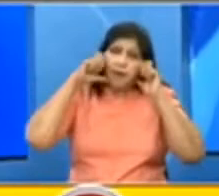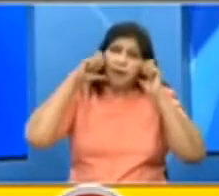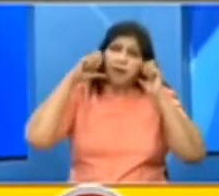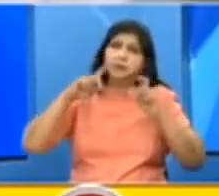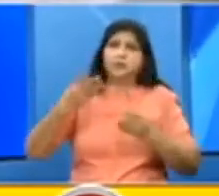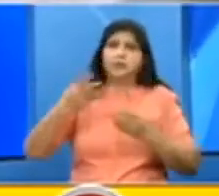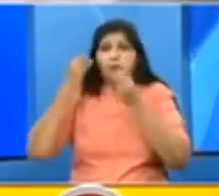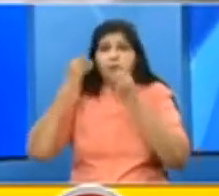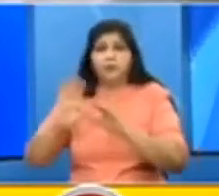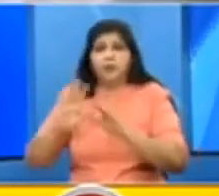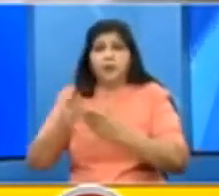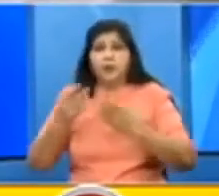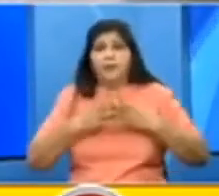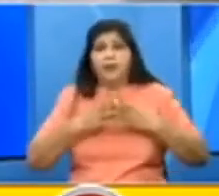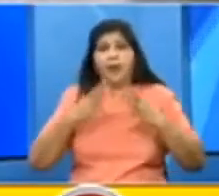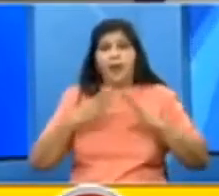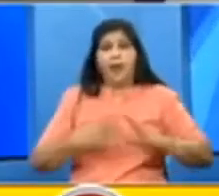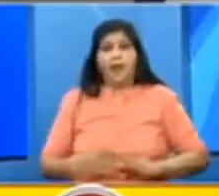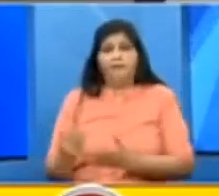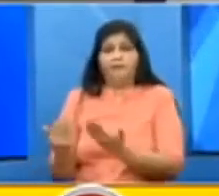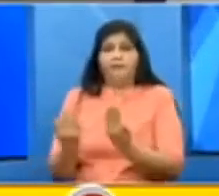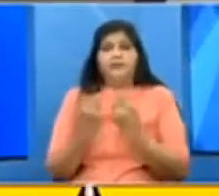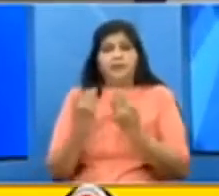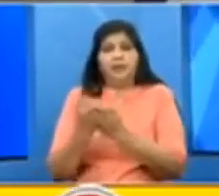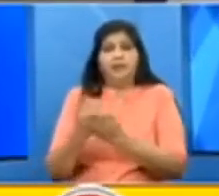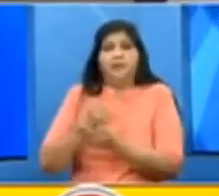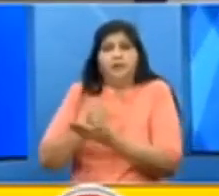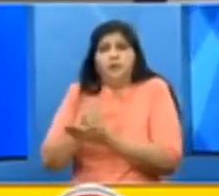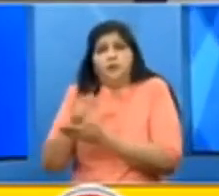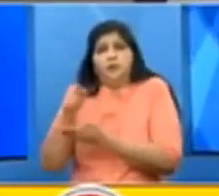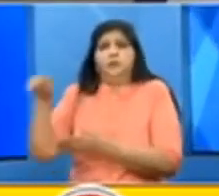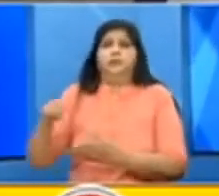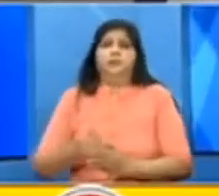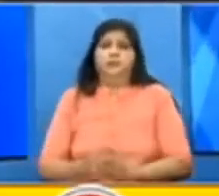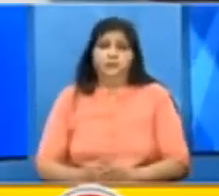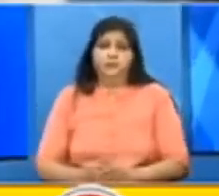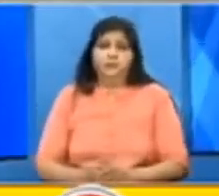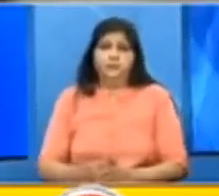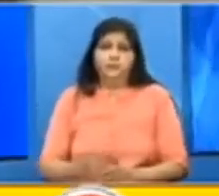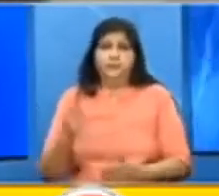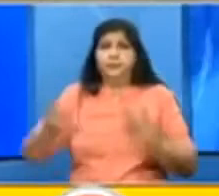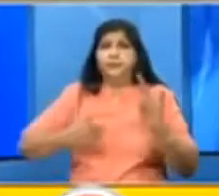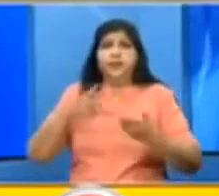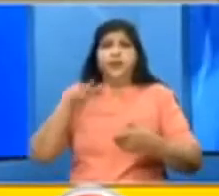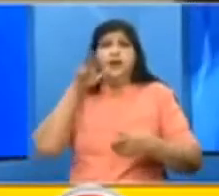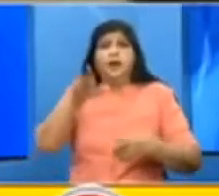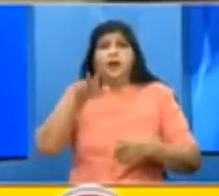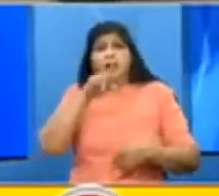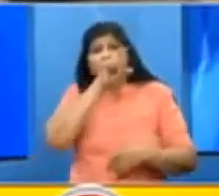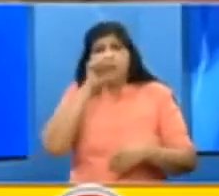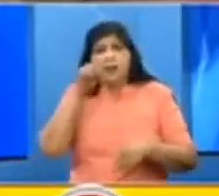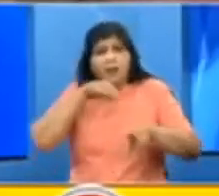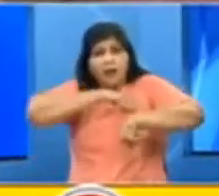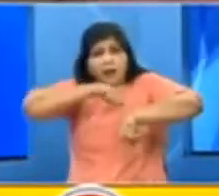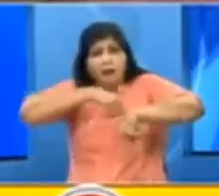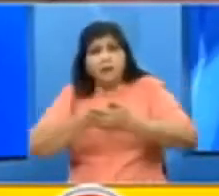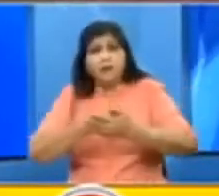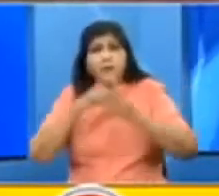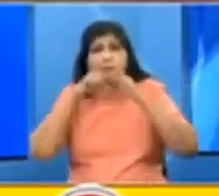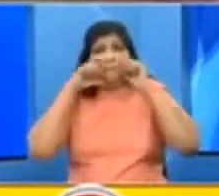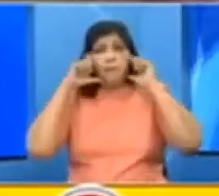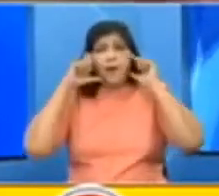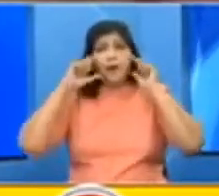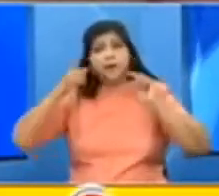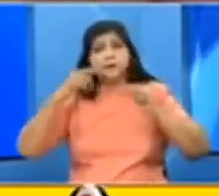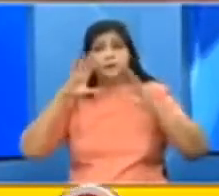हम सबके जीवन को बचाने के लिए जुटे रहते हैं। 8-8, 10-10 घंटे तक मास्क